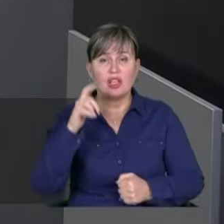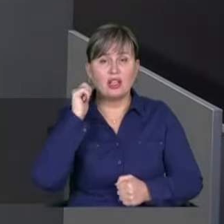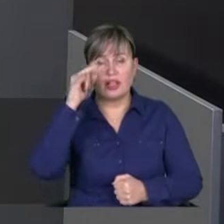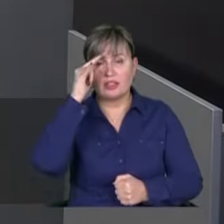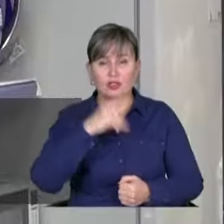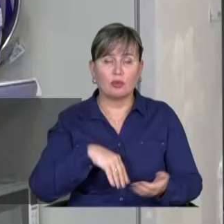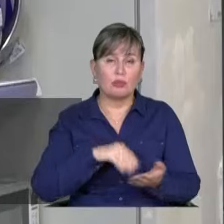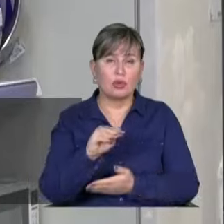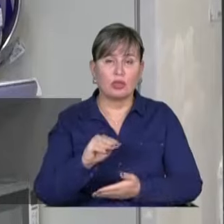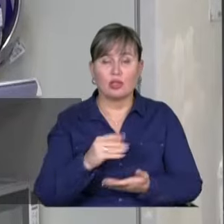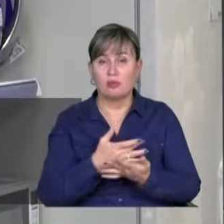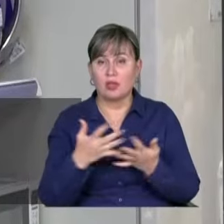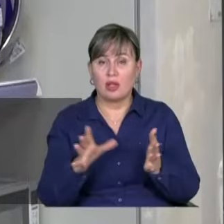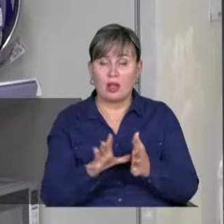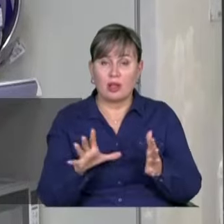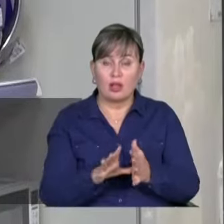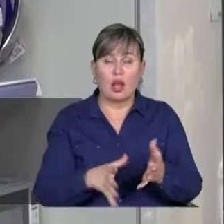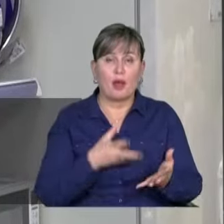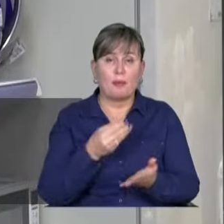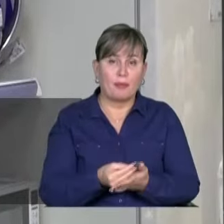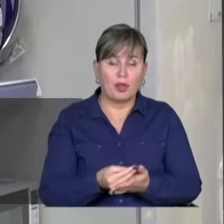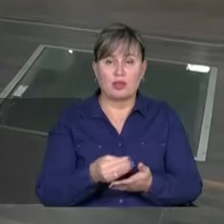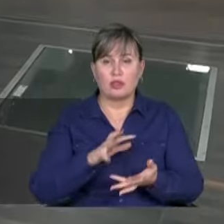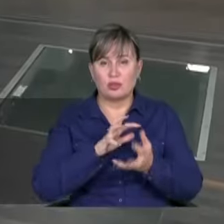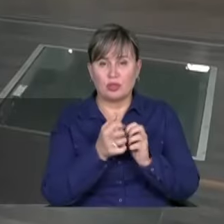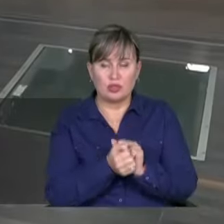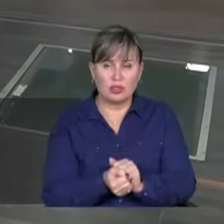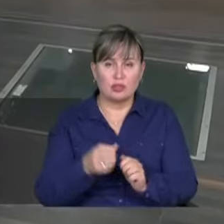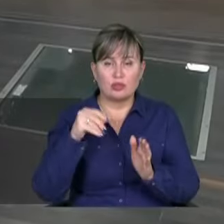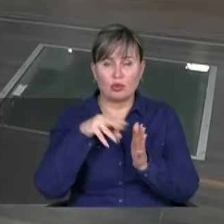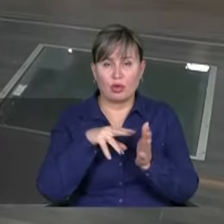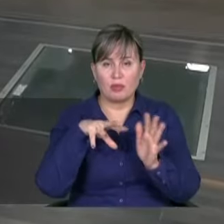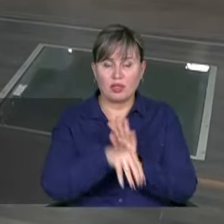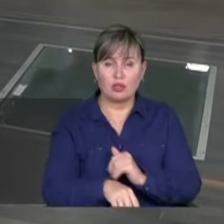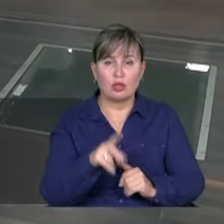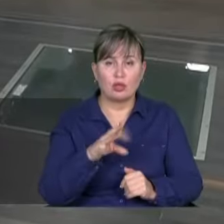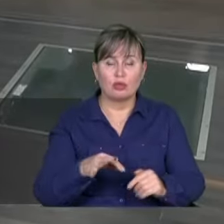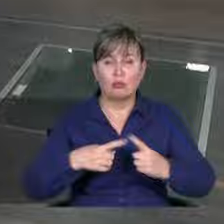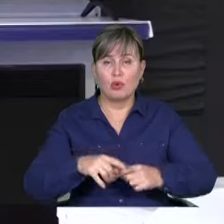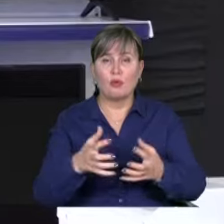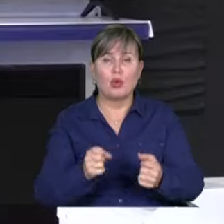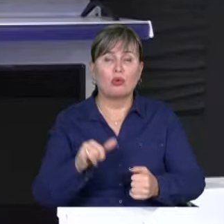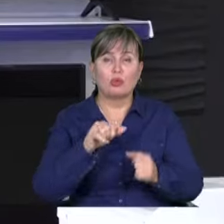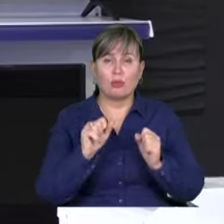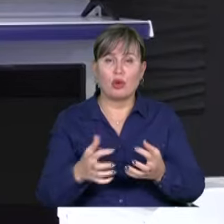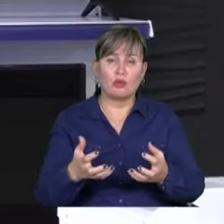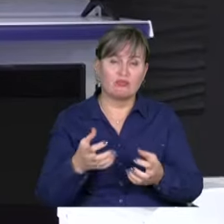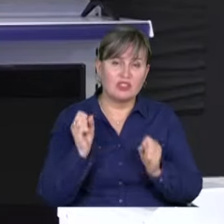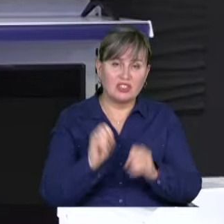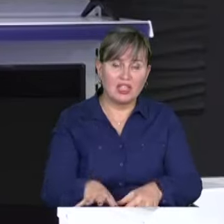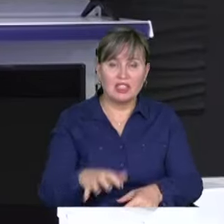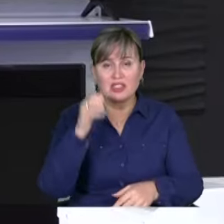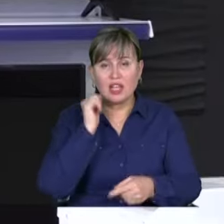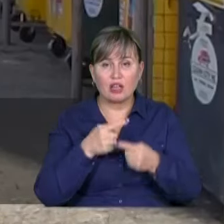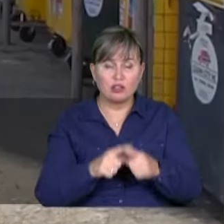казахстанцы, покупая бытовую и электротехнику, оплачивают утильсбор, заложенный в стоимость товара. Однако пунктов приема, куда можно прийти и сдать старую